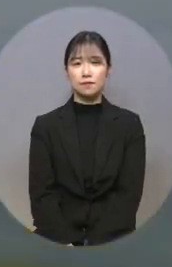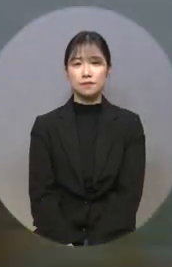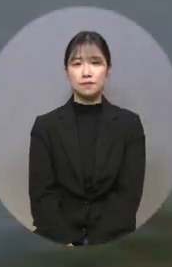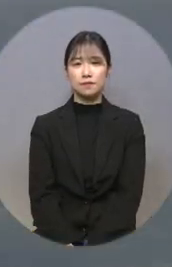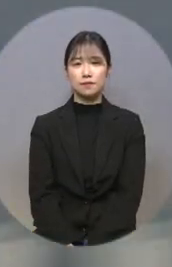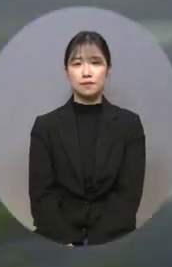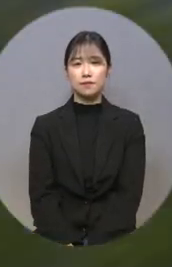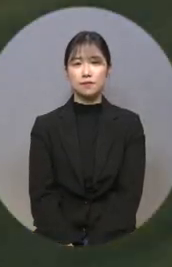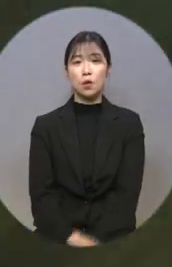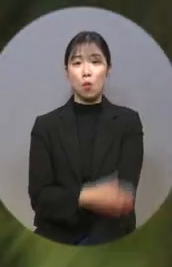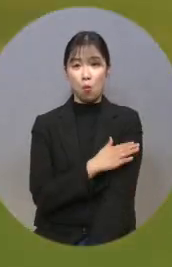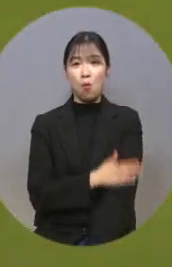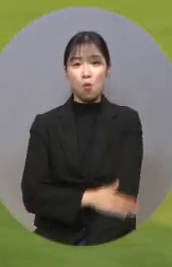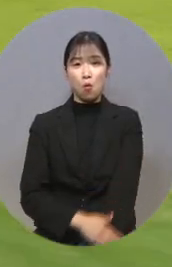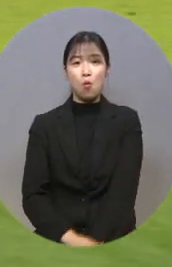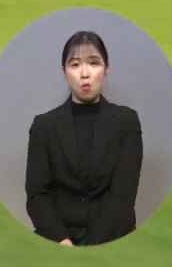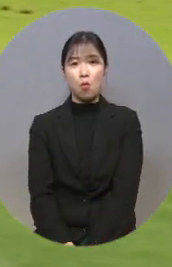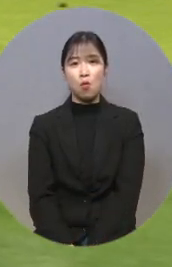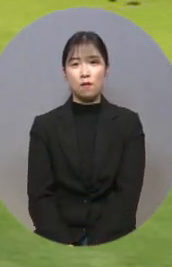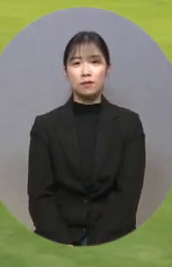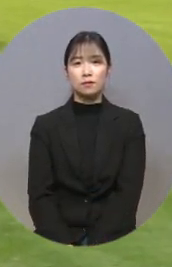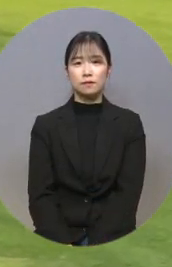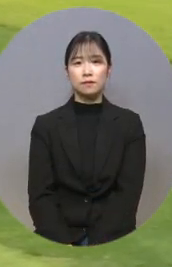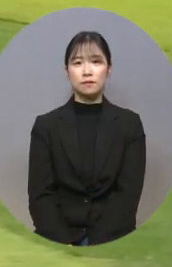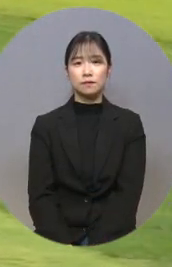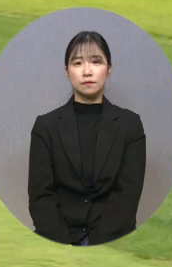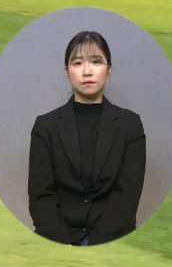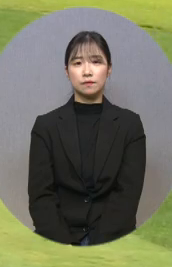오! 오, 잘했다.